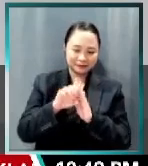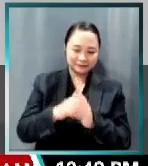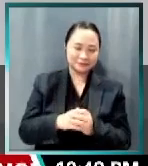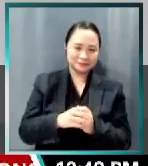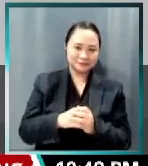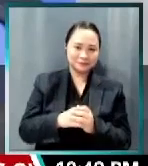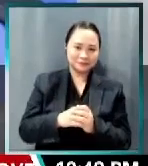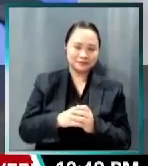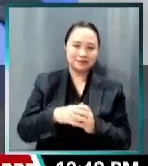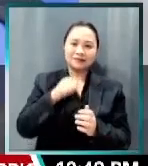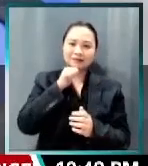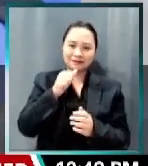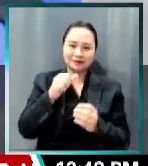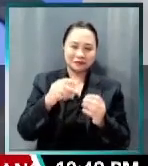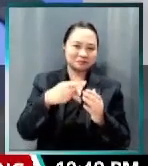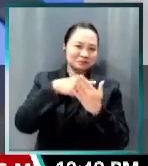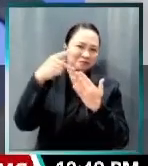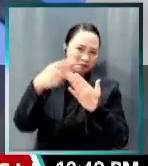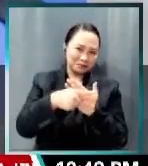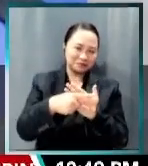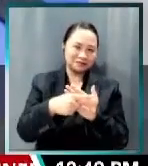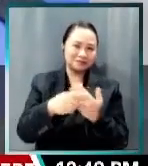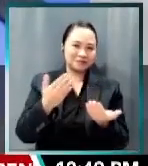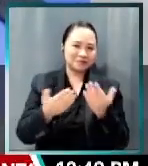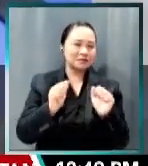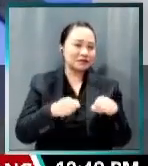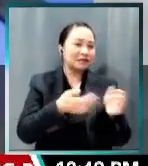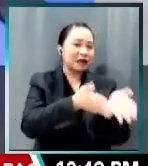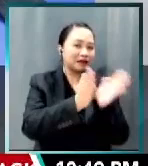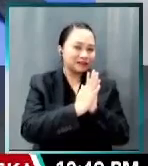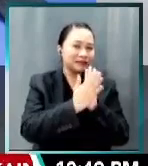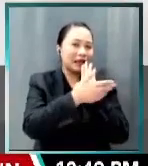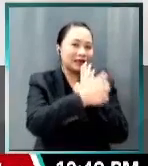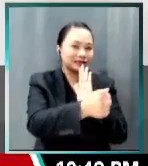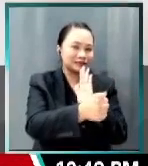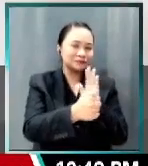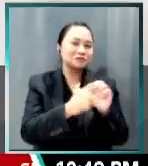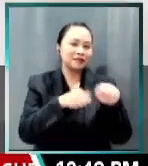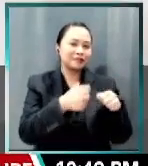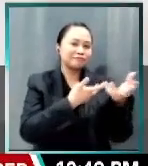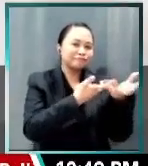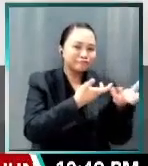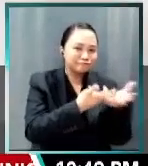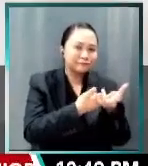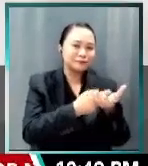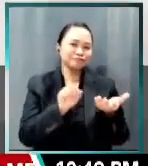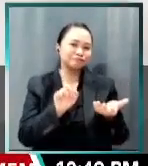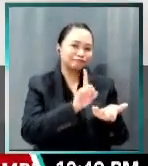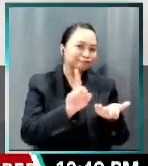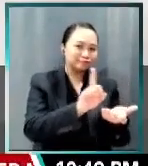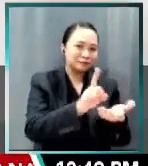kami makaprovide, so kailangan pa namin ng expertise outside ng institution namin. pupunta pa kami to neighboring na